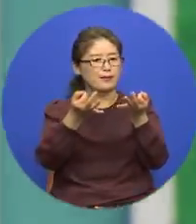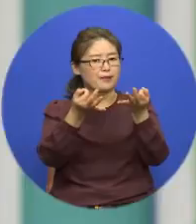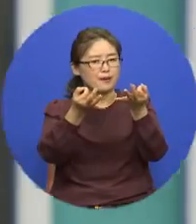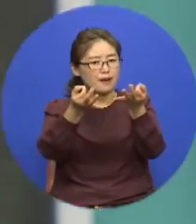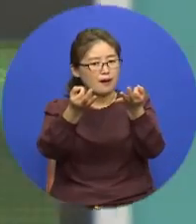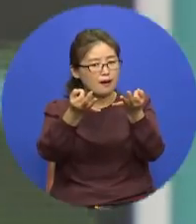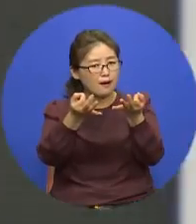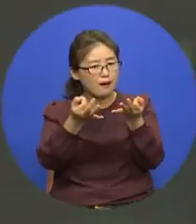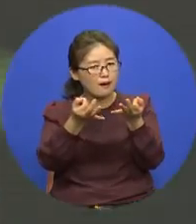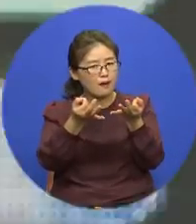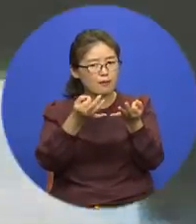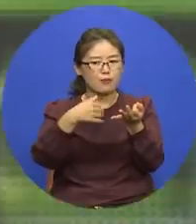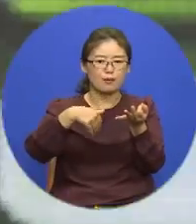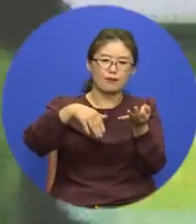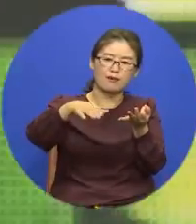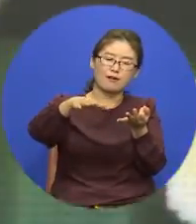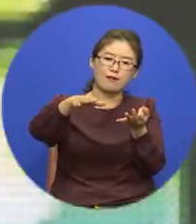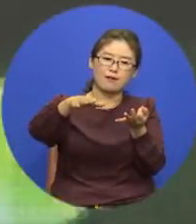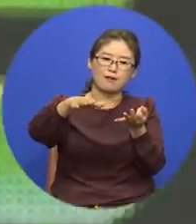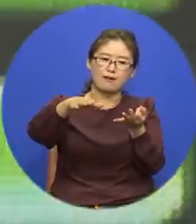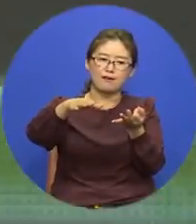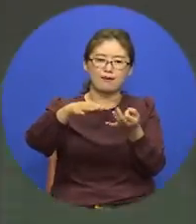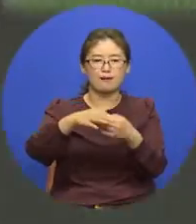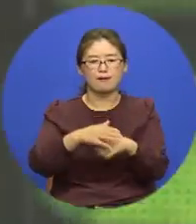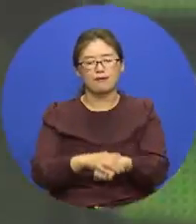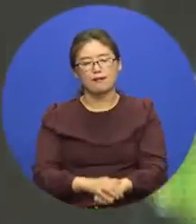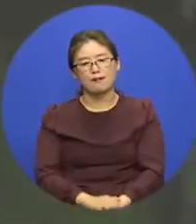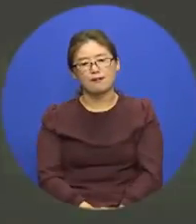바라보다 돌아서야 하는데